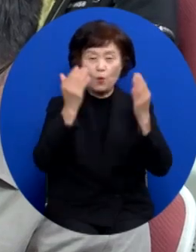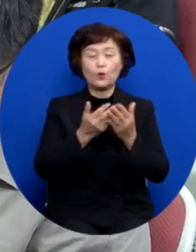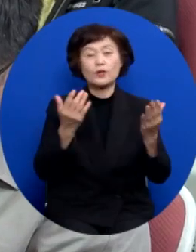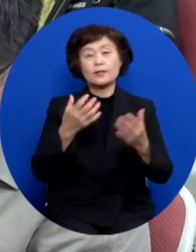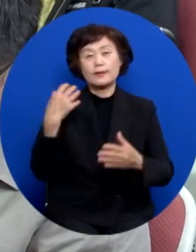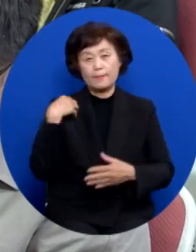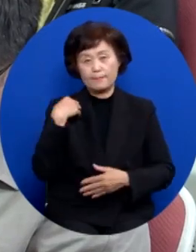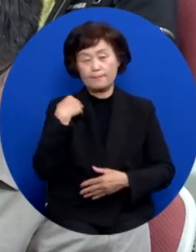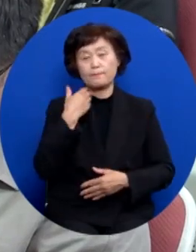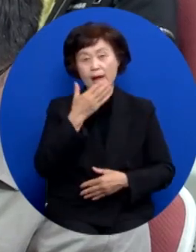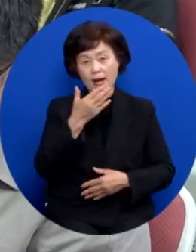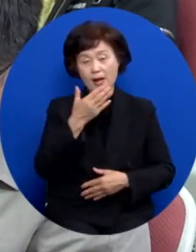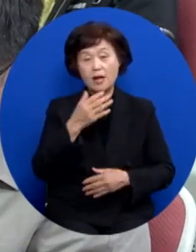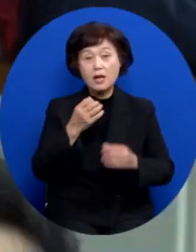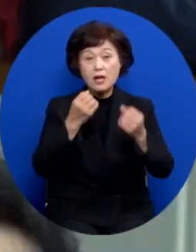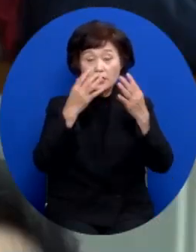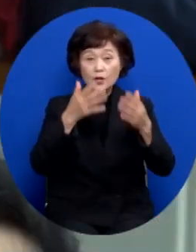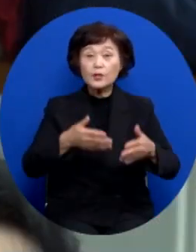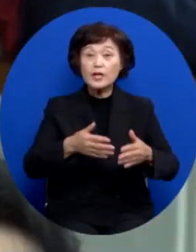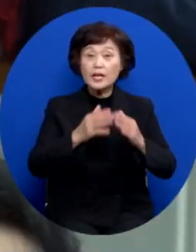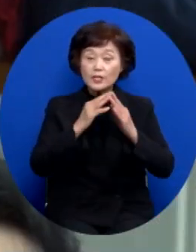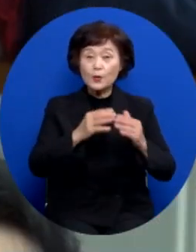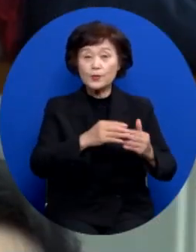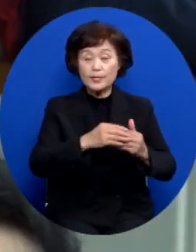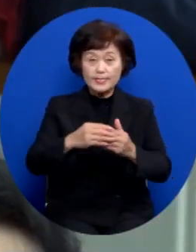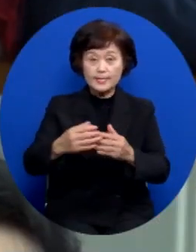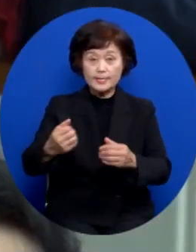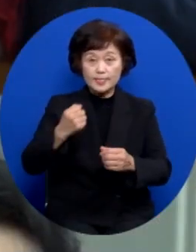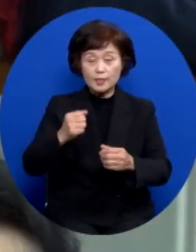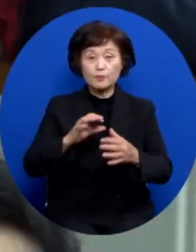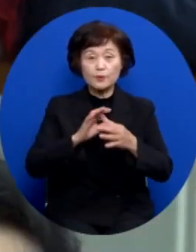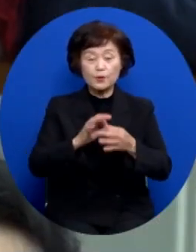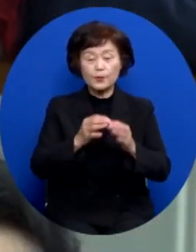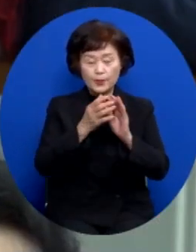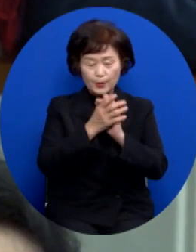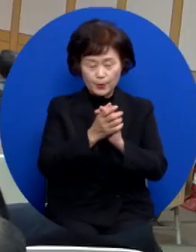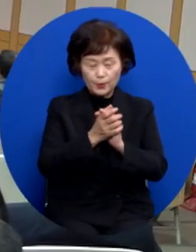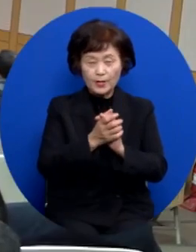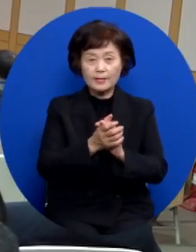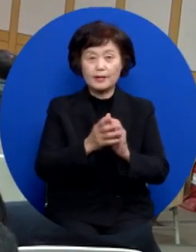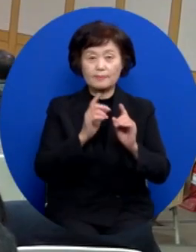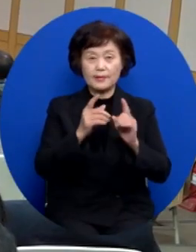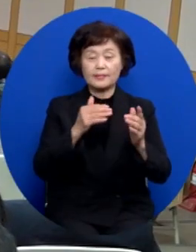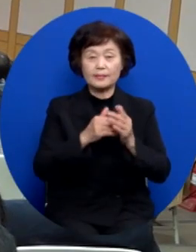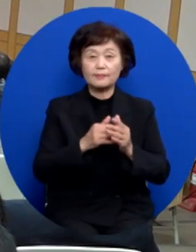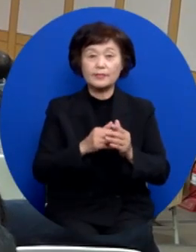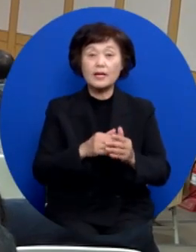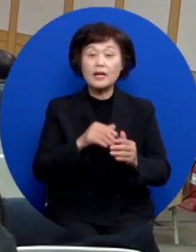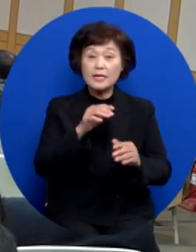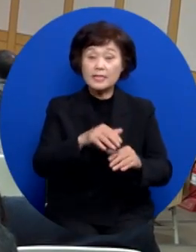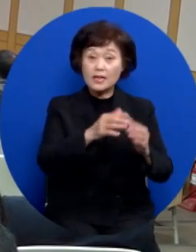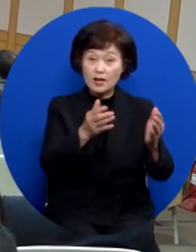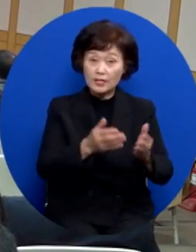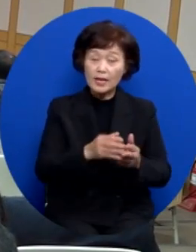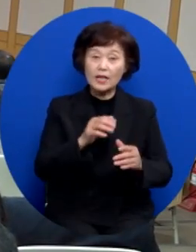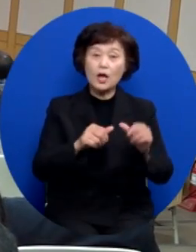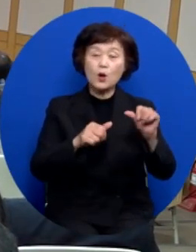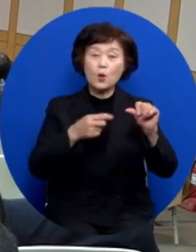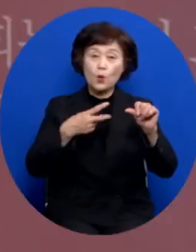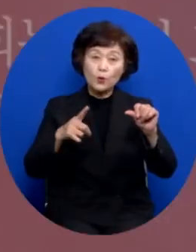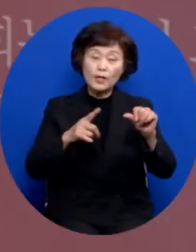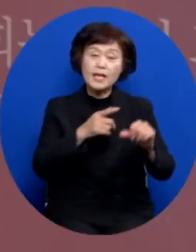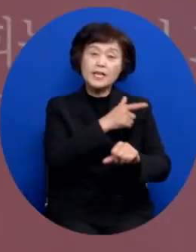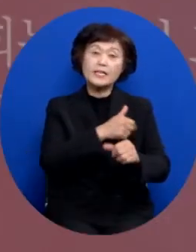수 있었다며 새롭게 세워진 리더십을 위해 기도하겠다고 말했습니다. 이날 가나안 복민회 제5대